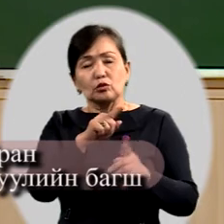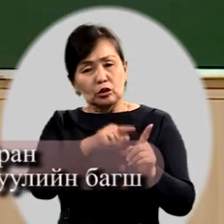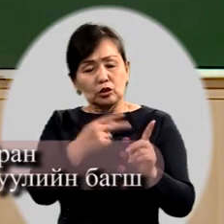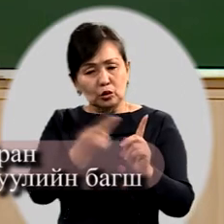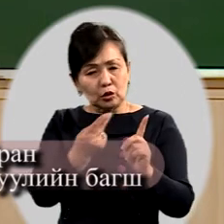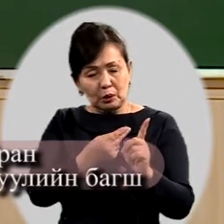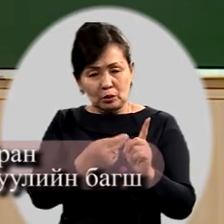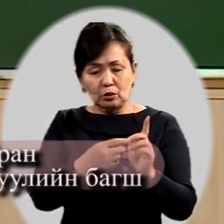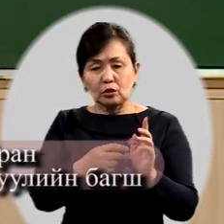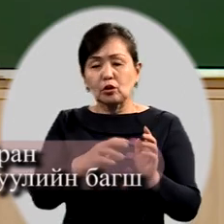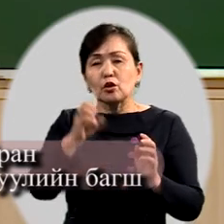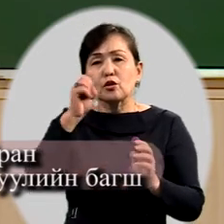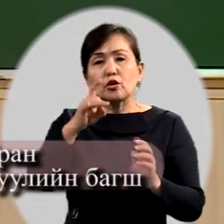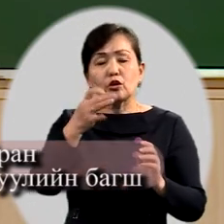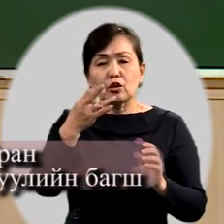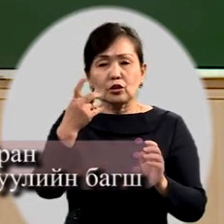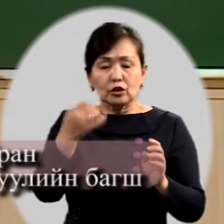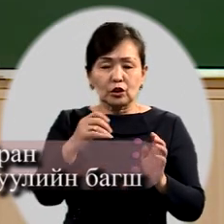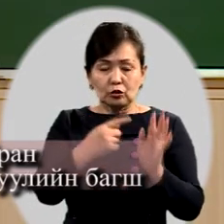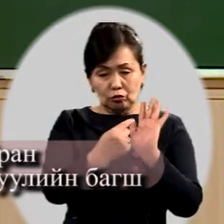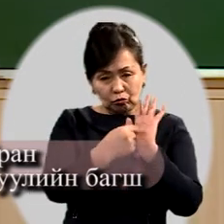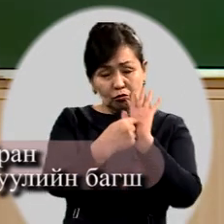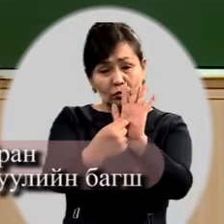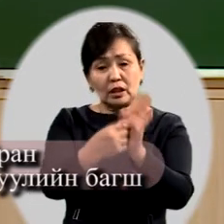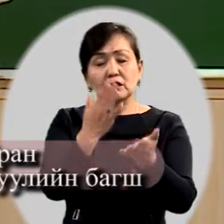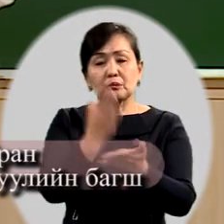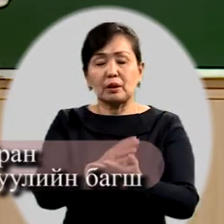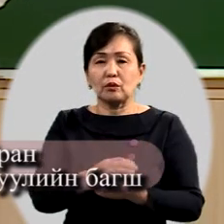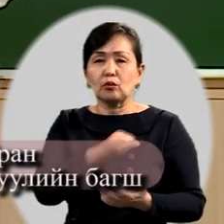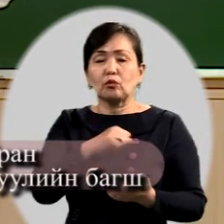ойын жалпылай сызуды скет деуге болады.